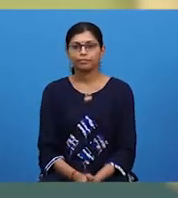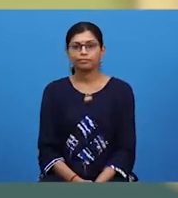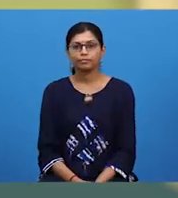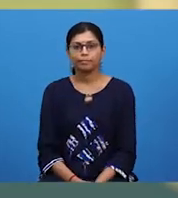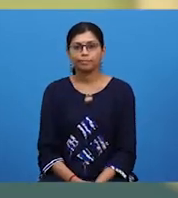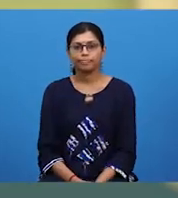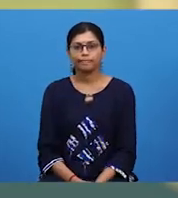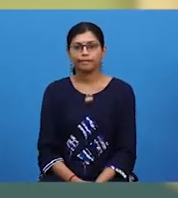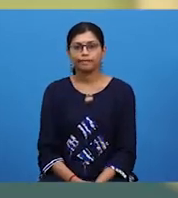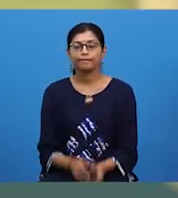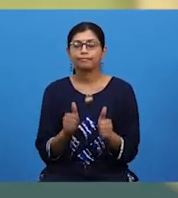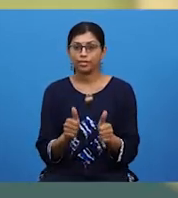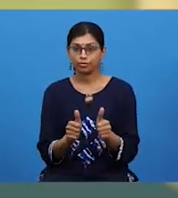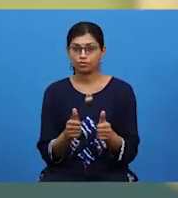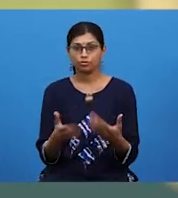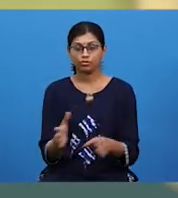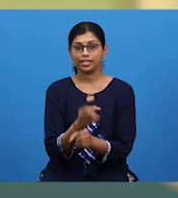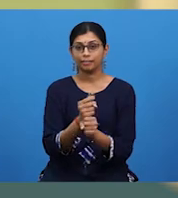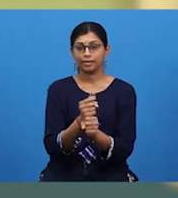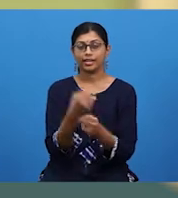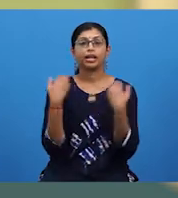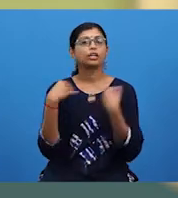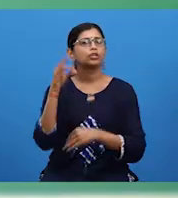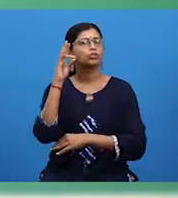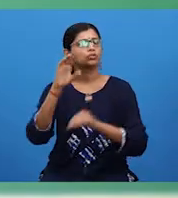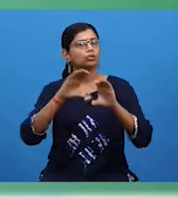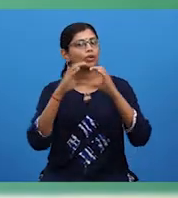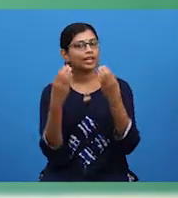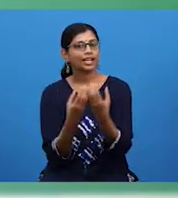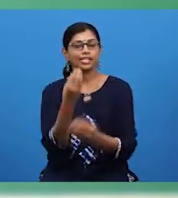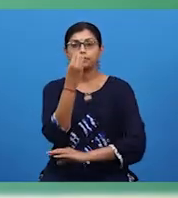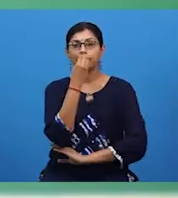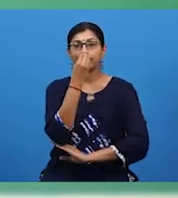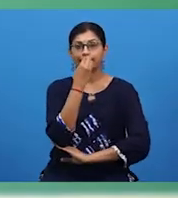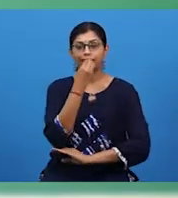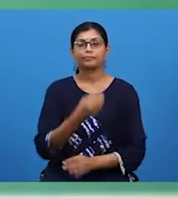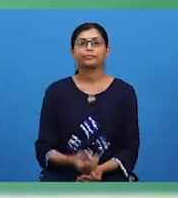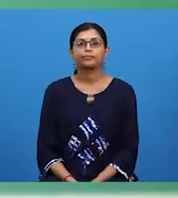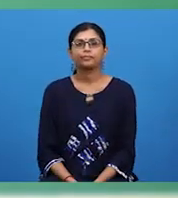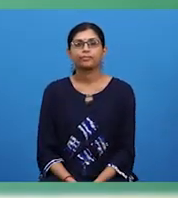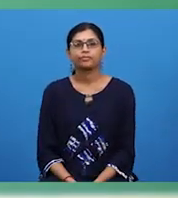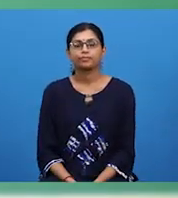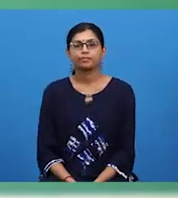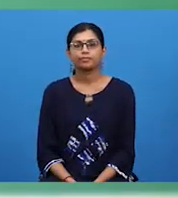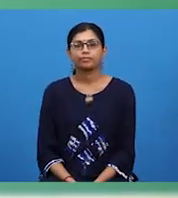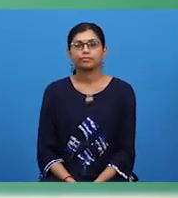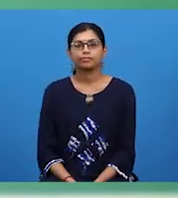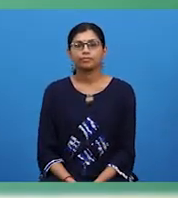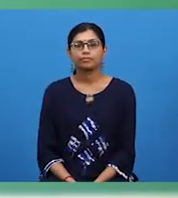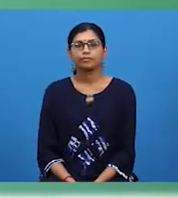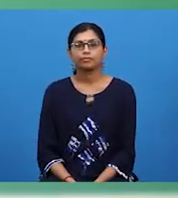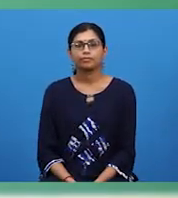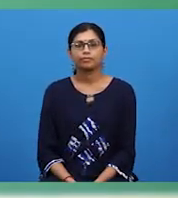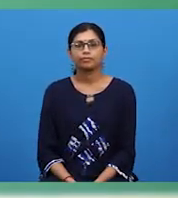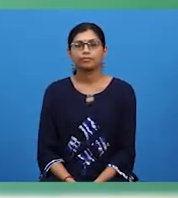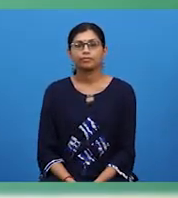Ya, bagus. Terdapat 7 kelas makanan secara keseluruhannya. Kelas-kelas